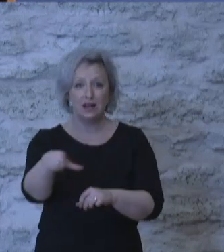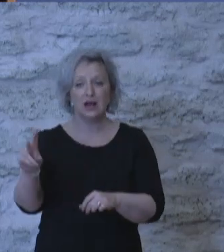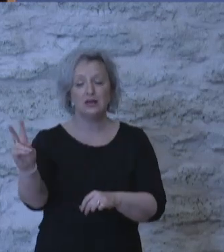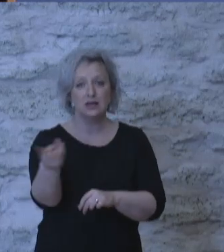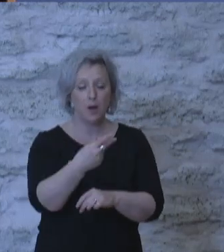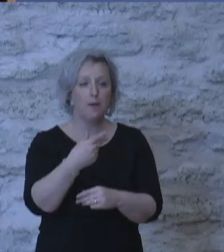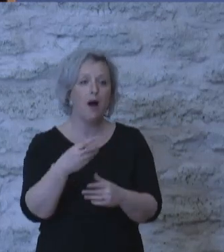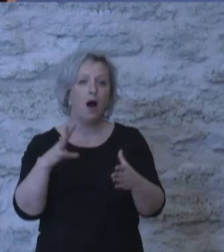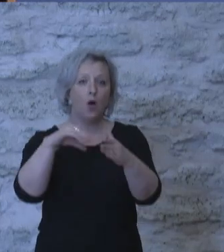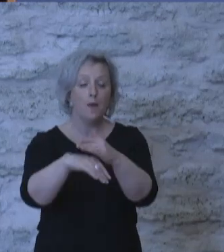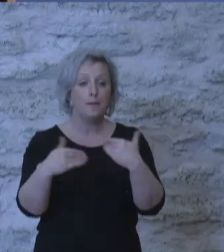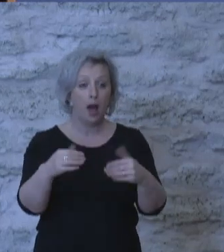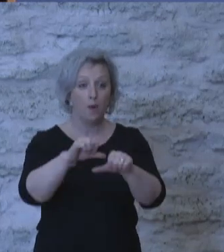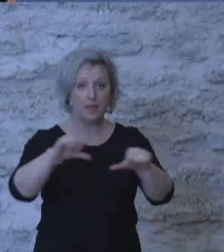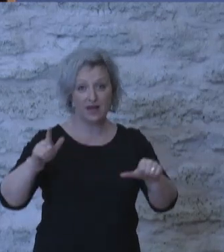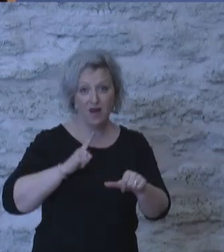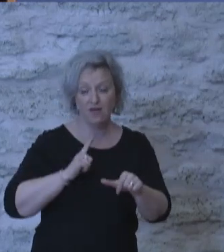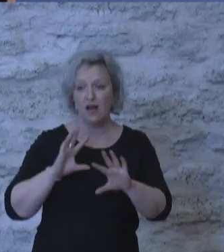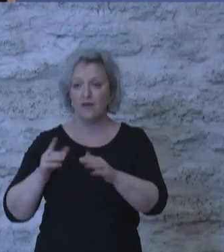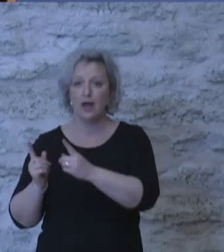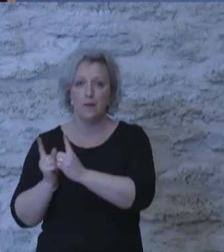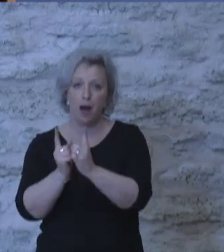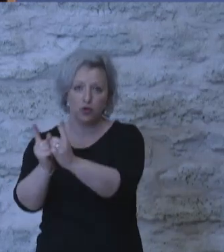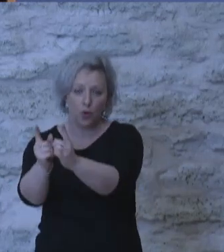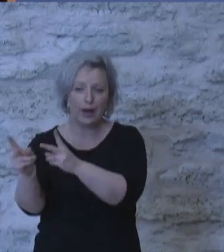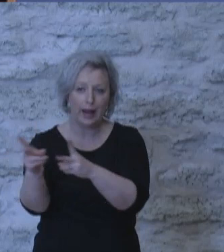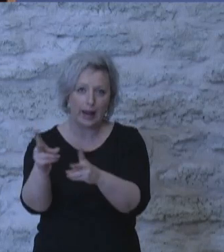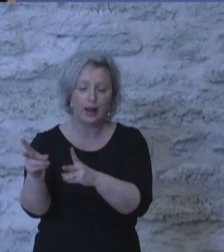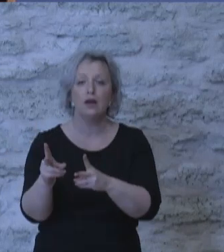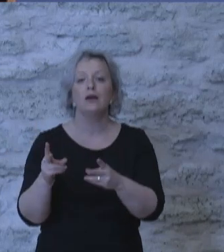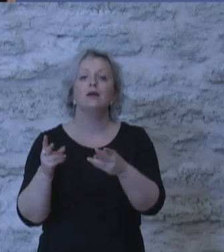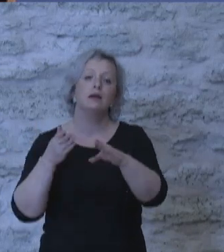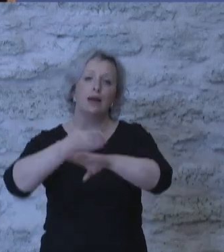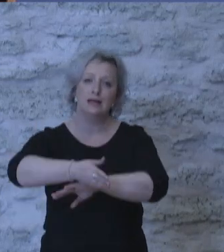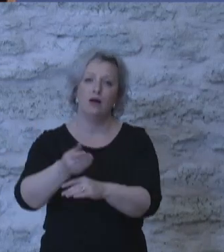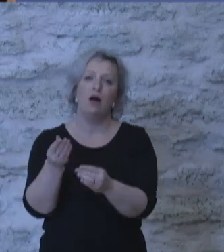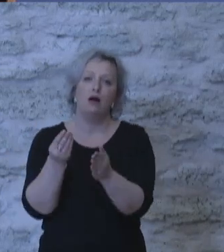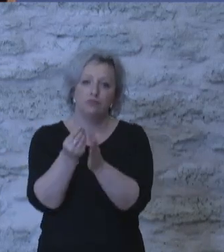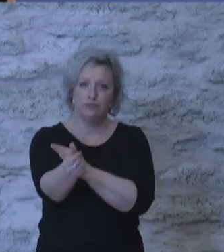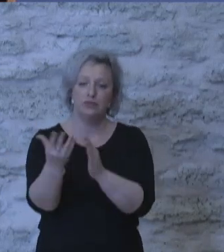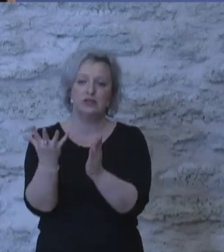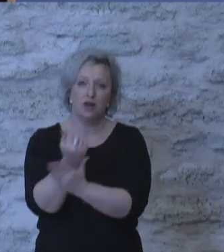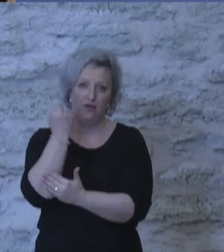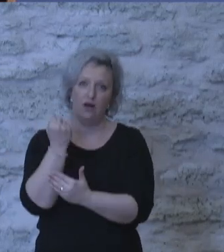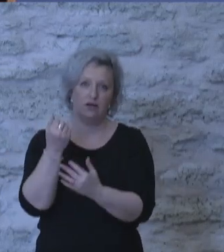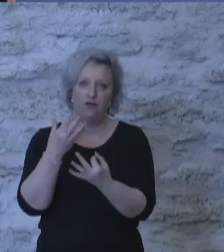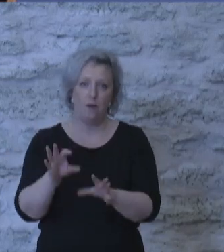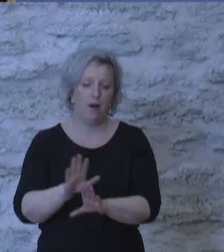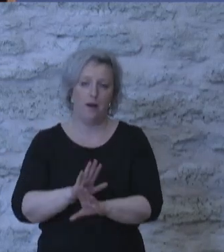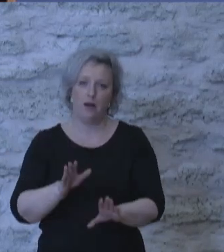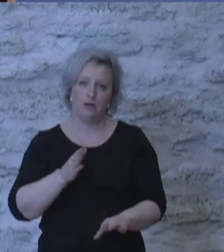piirivalvamisse kui patrullidesse, saavad lisatasu. Nad ei tee seda lihtsalt nii öelda ühiskondlikel alustel.